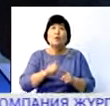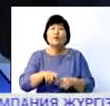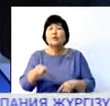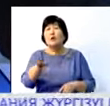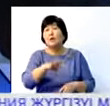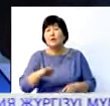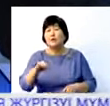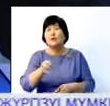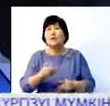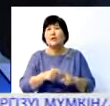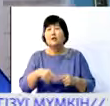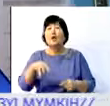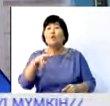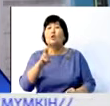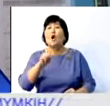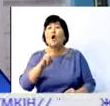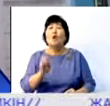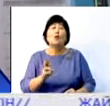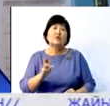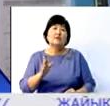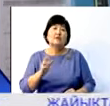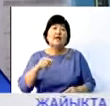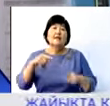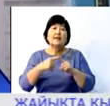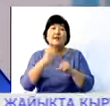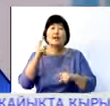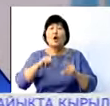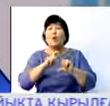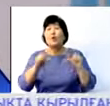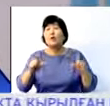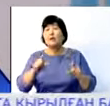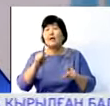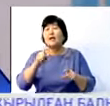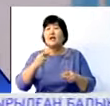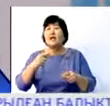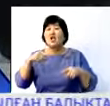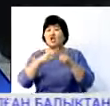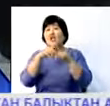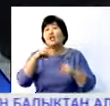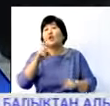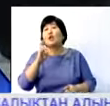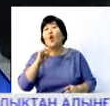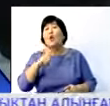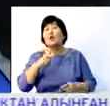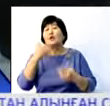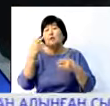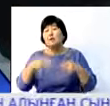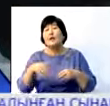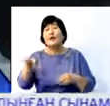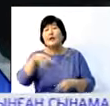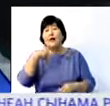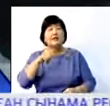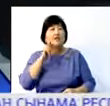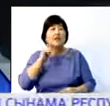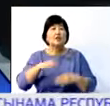облысындағы Мұхтар әуезов атындағы техникалық университетте инженер-технолог мамандығын бітірген. Бәріне айтам жас мамандарға